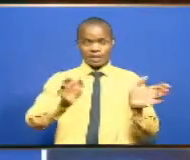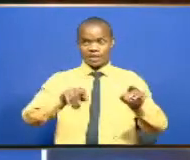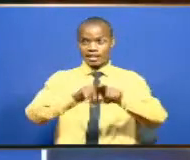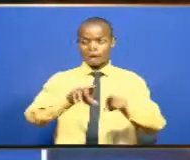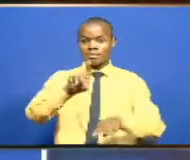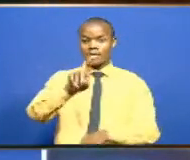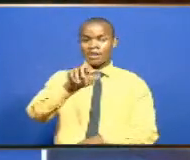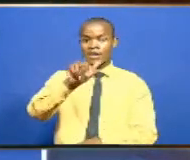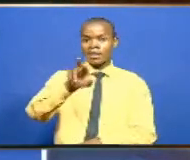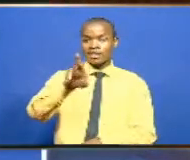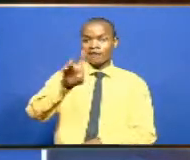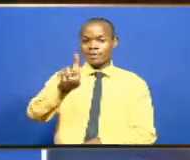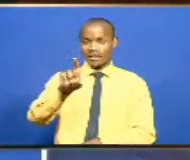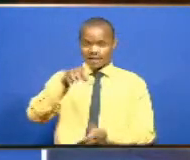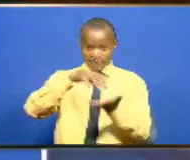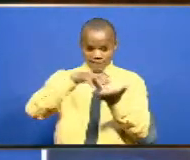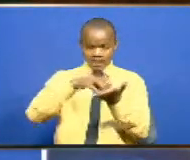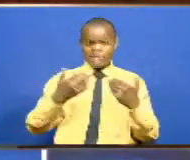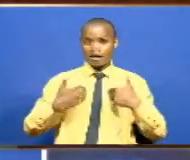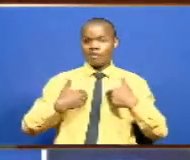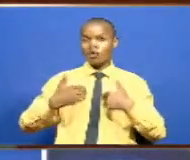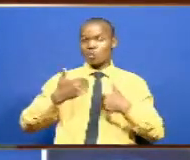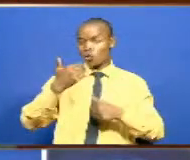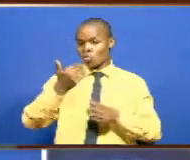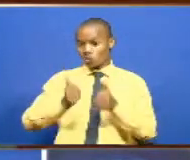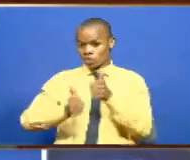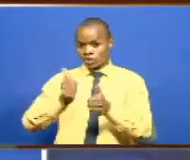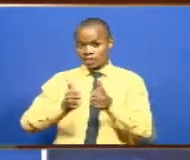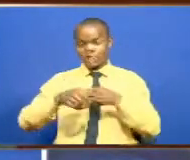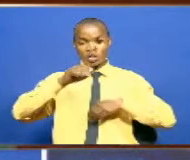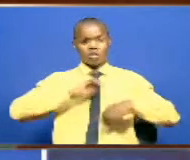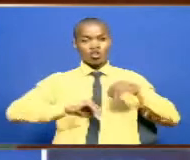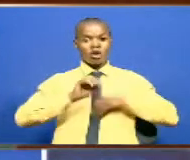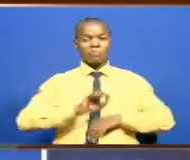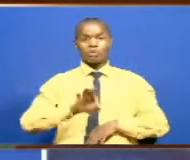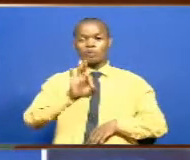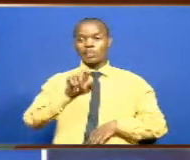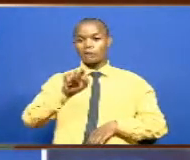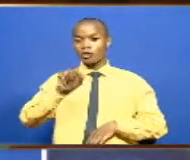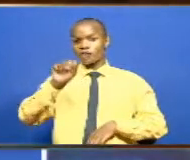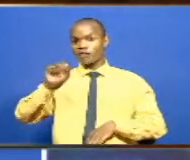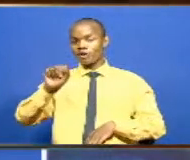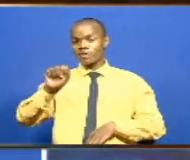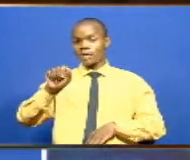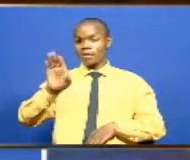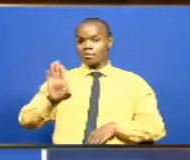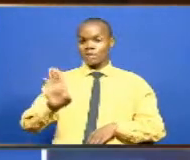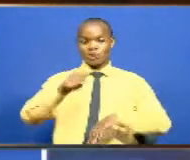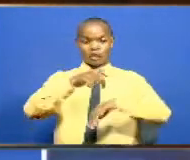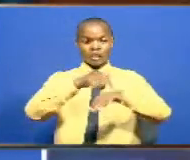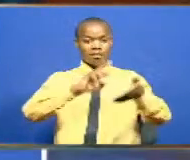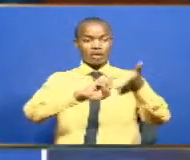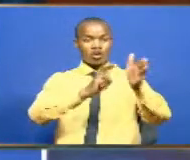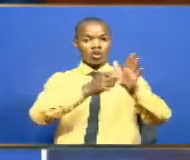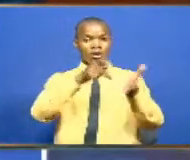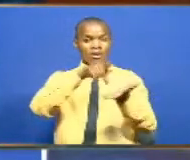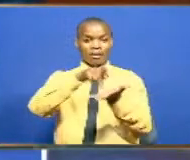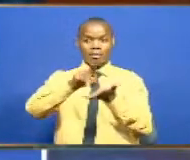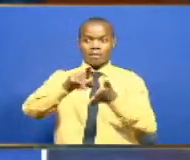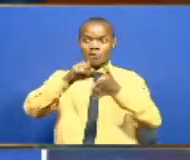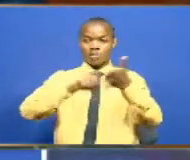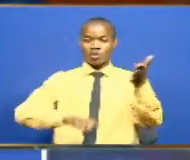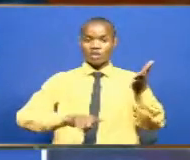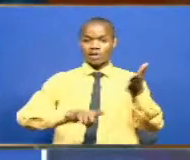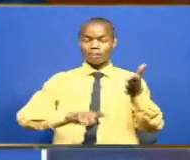Onyonka wameshtakiwa kwa ulaghai wa shilingi bilioni 3.5 kutokana na kandarasi ya ununuzi wa vifaa vya